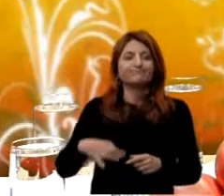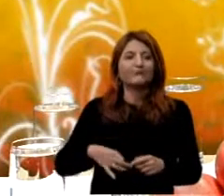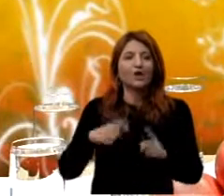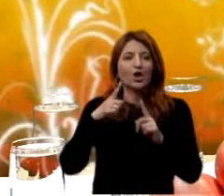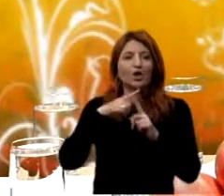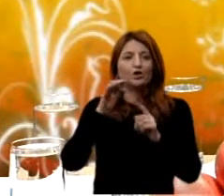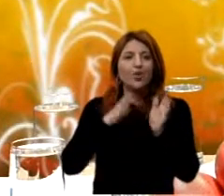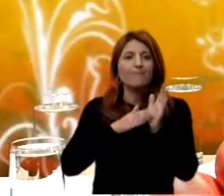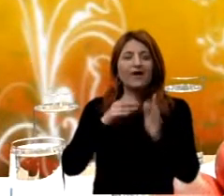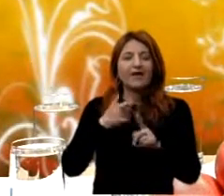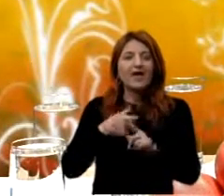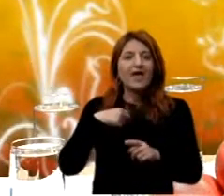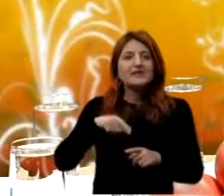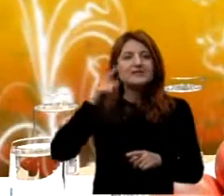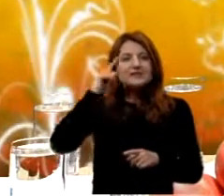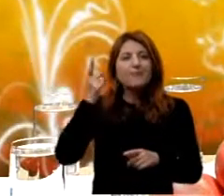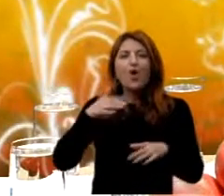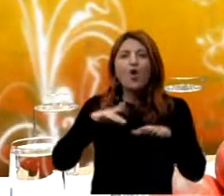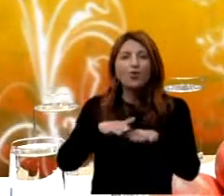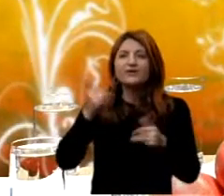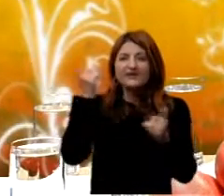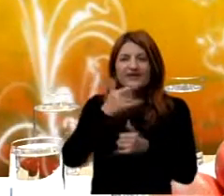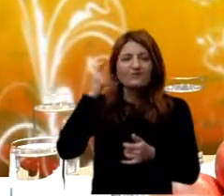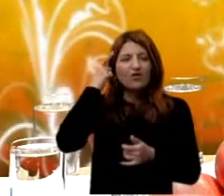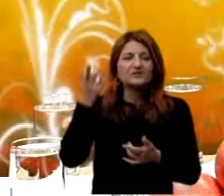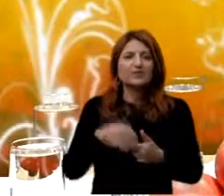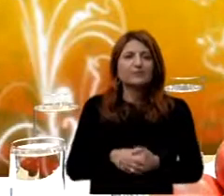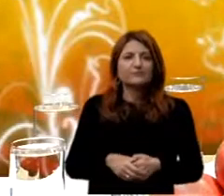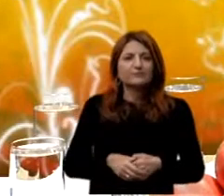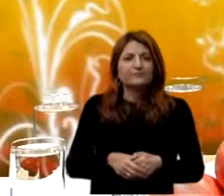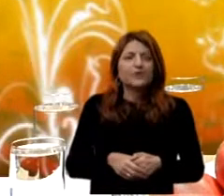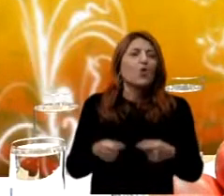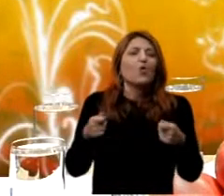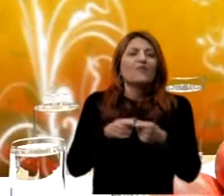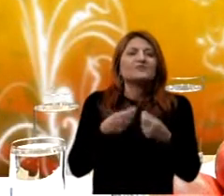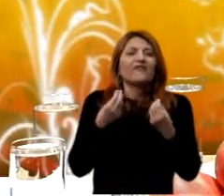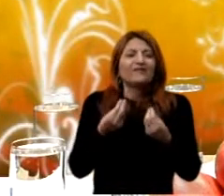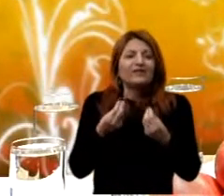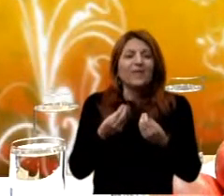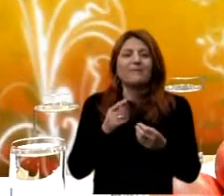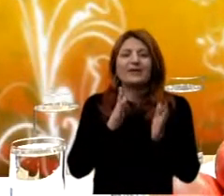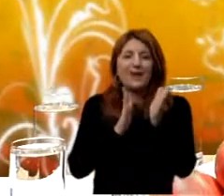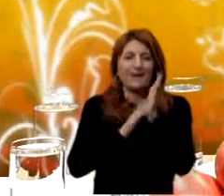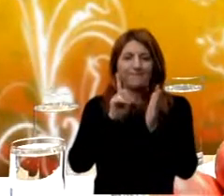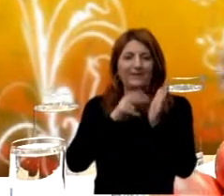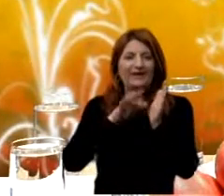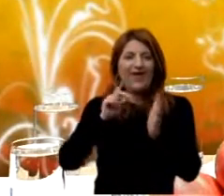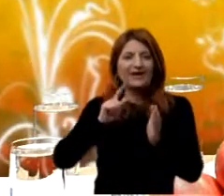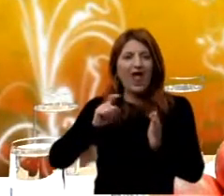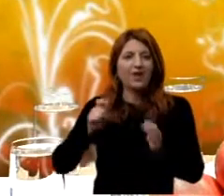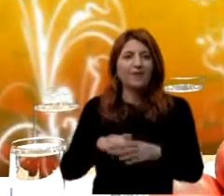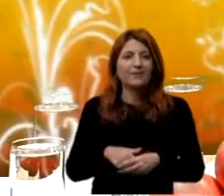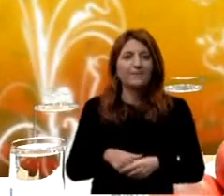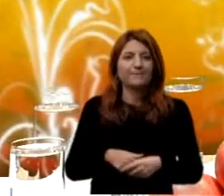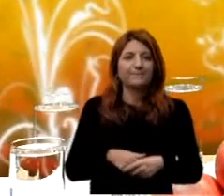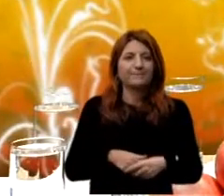pitanje postaviti, jer znam koliko su ljudi u dezinformacijama koje kakvim. Kad govorimo o vitaminima i mineralima, pa kad sam imala